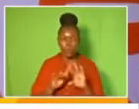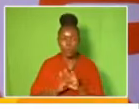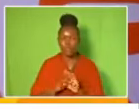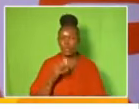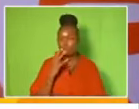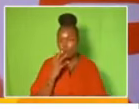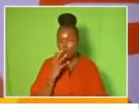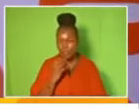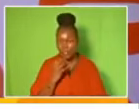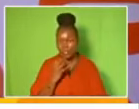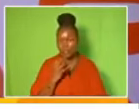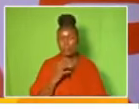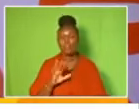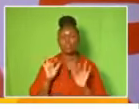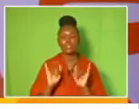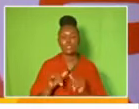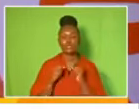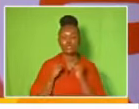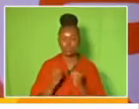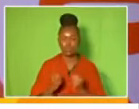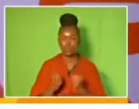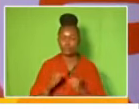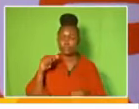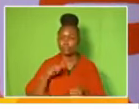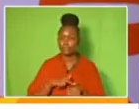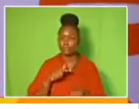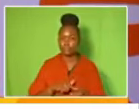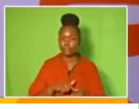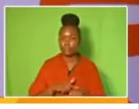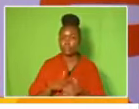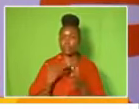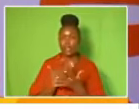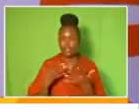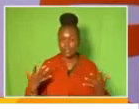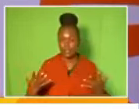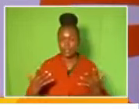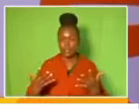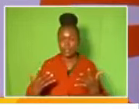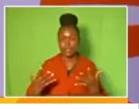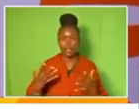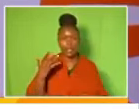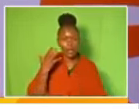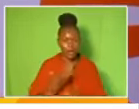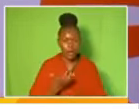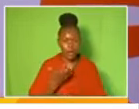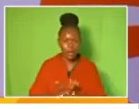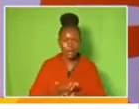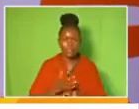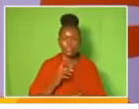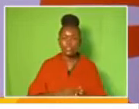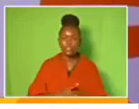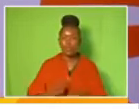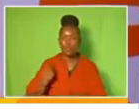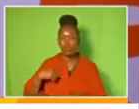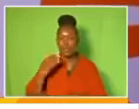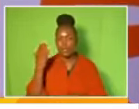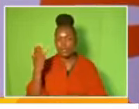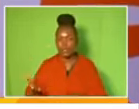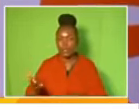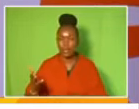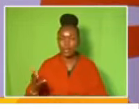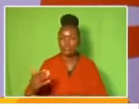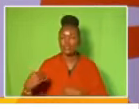kwa kusimama imara. Wakati yule ambaye sisi tulikuwa kule uwanjani